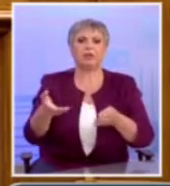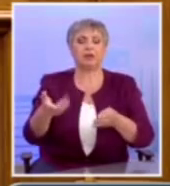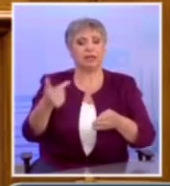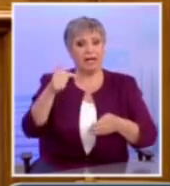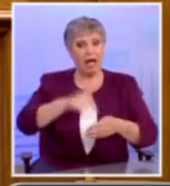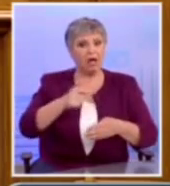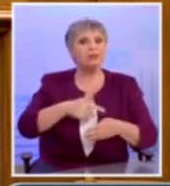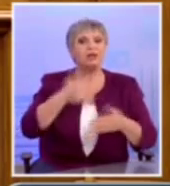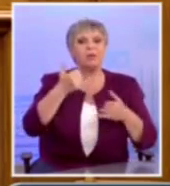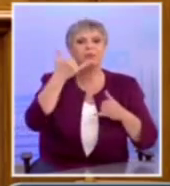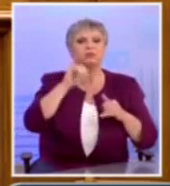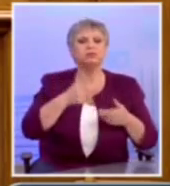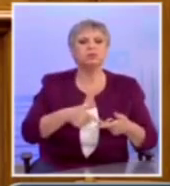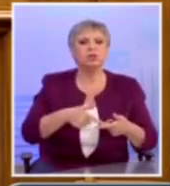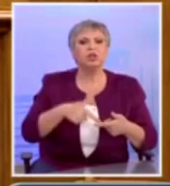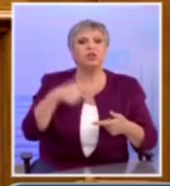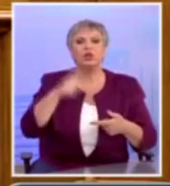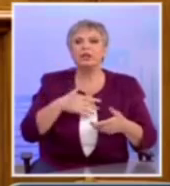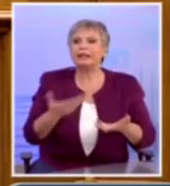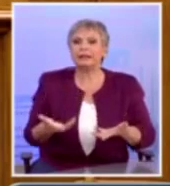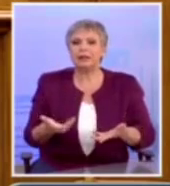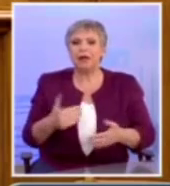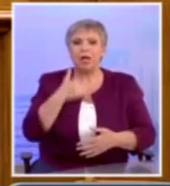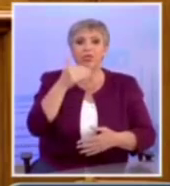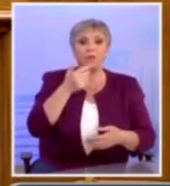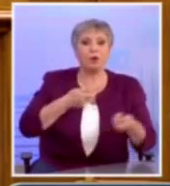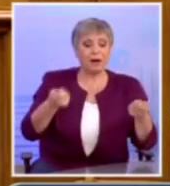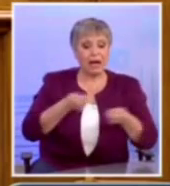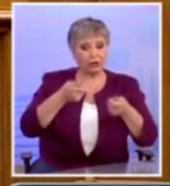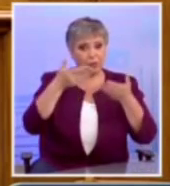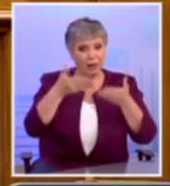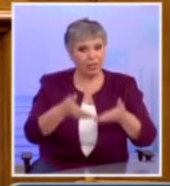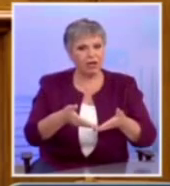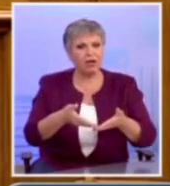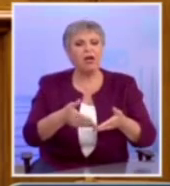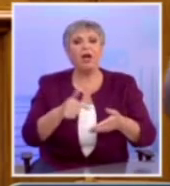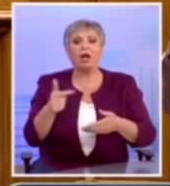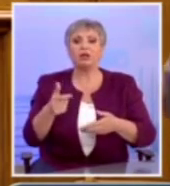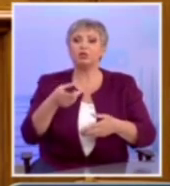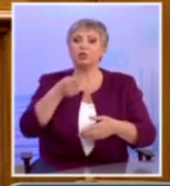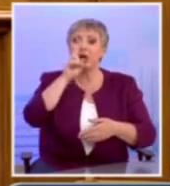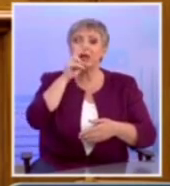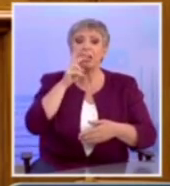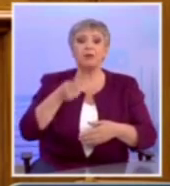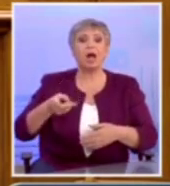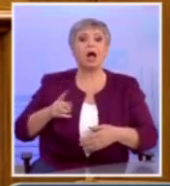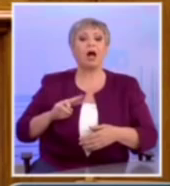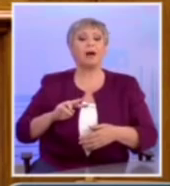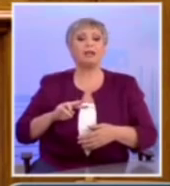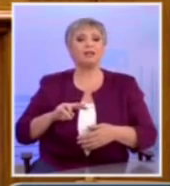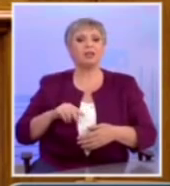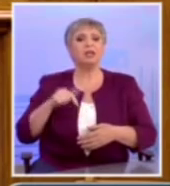να χρησιμοποιούμε ούτε τον Νεϊμάρ ούτε το Μέση. Και μου απαντάει βέβαια εκεί η κυρία Μέρκελ, ούτε